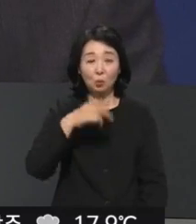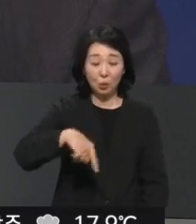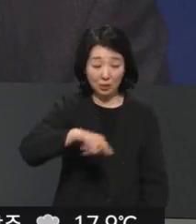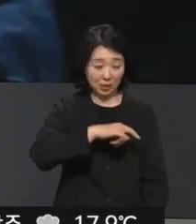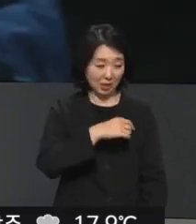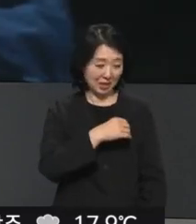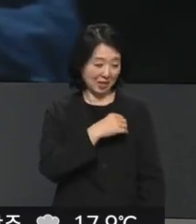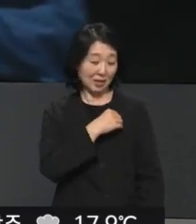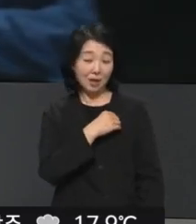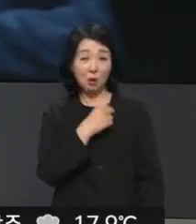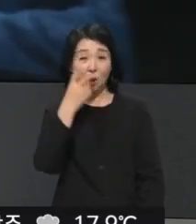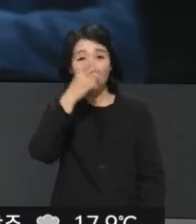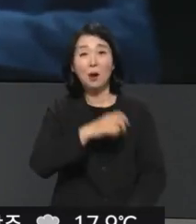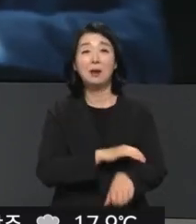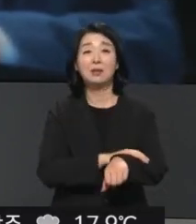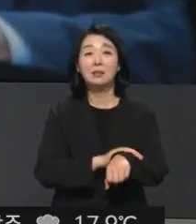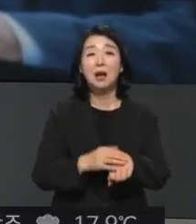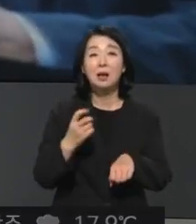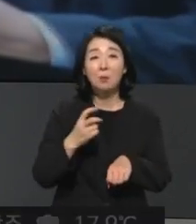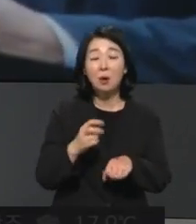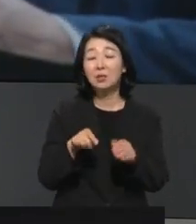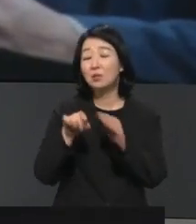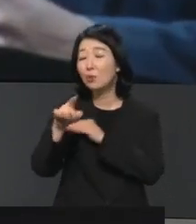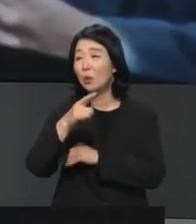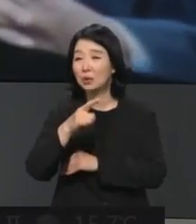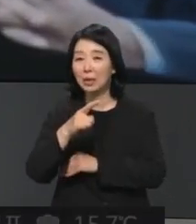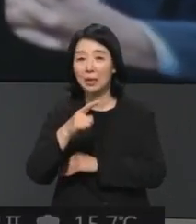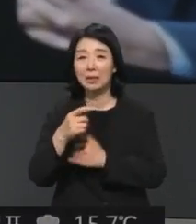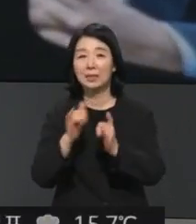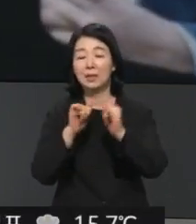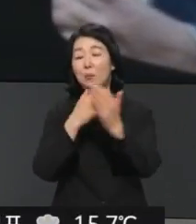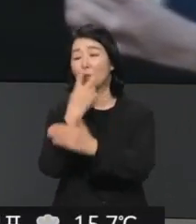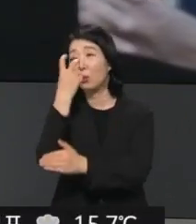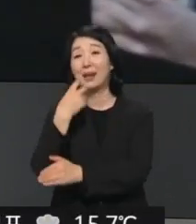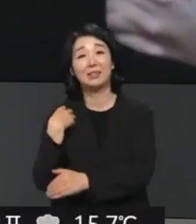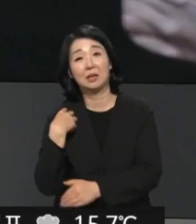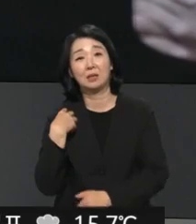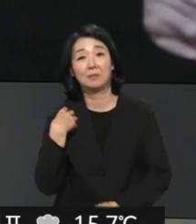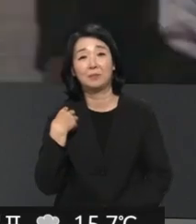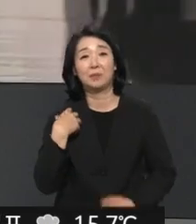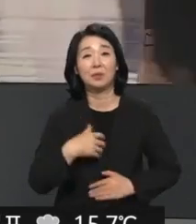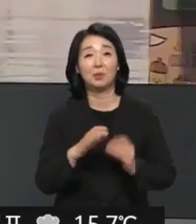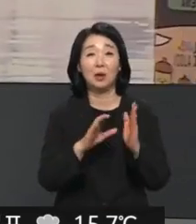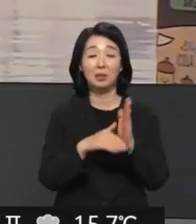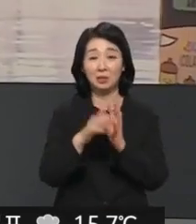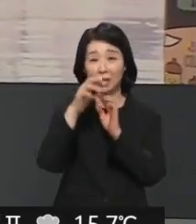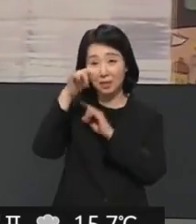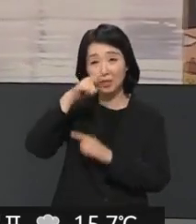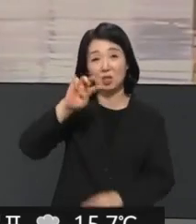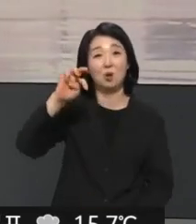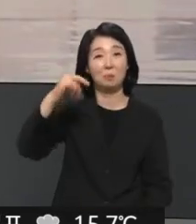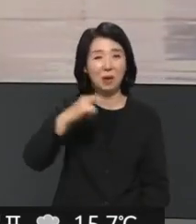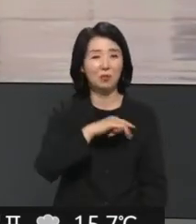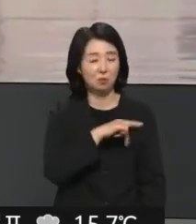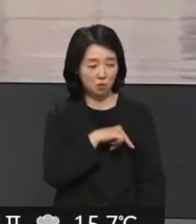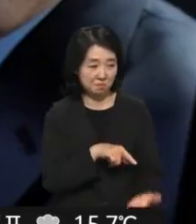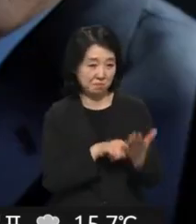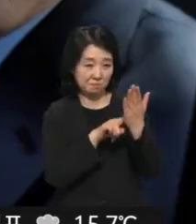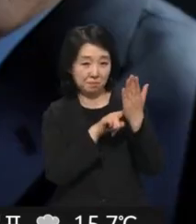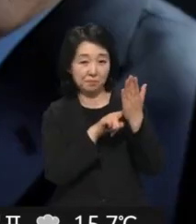당원 관리가 가능한 원외 인사들까지도 관리해온 것으로 보이는데요. 이 과정에서 이성만 의원이 등장합니다.